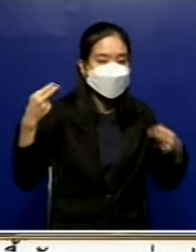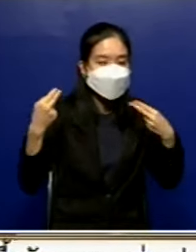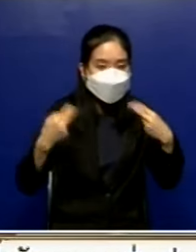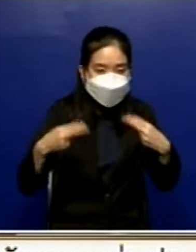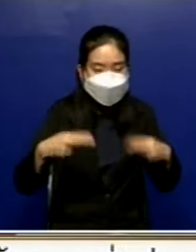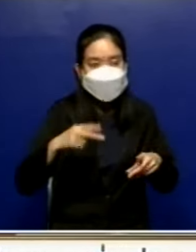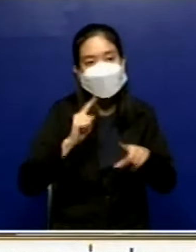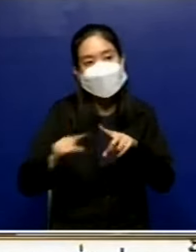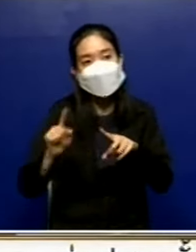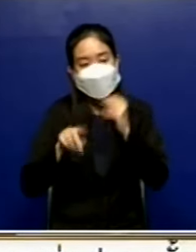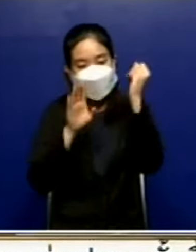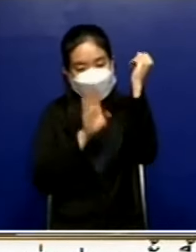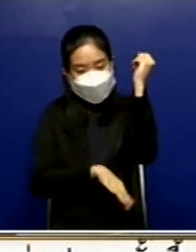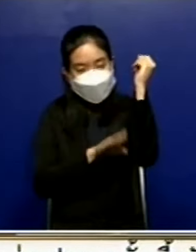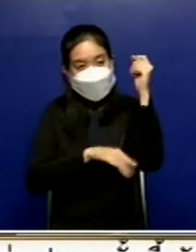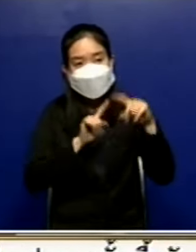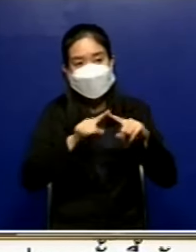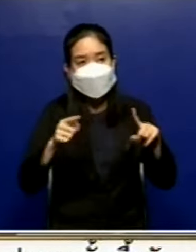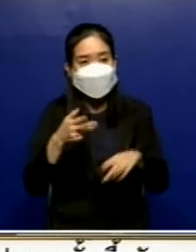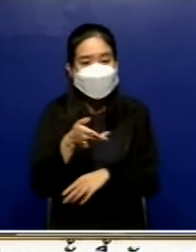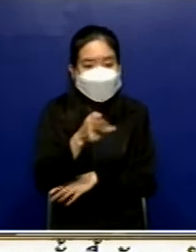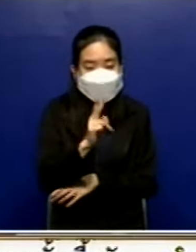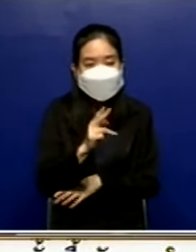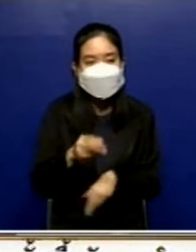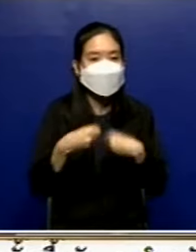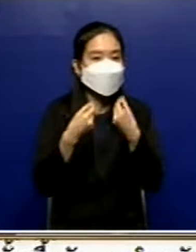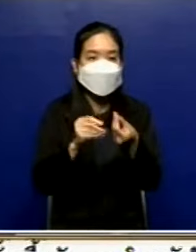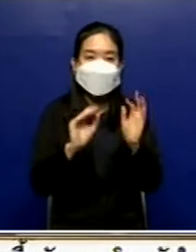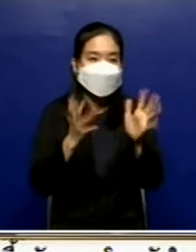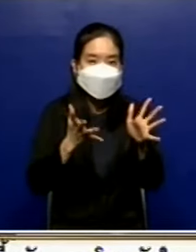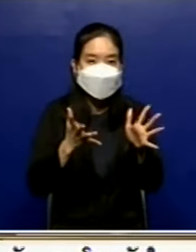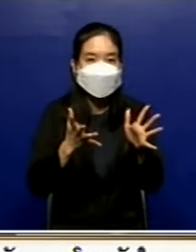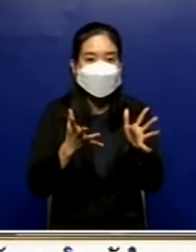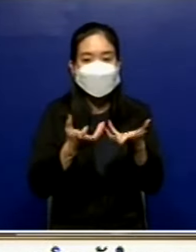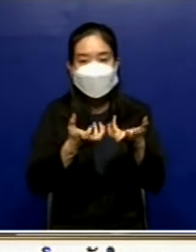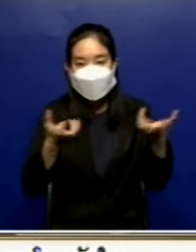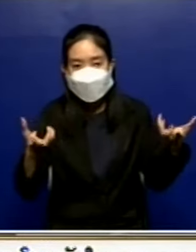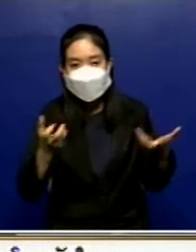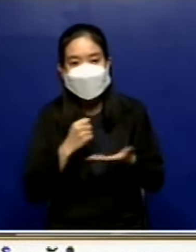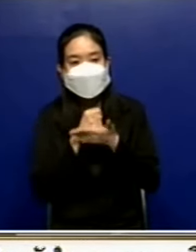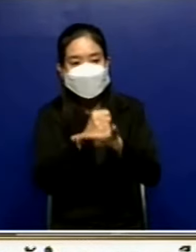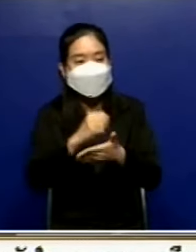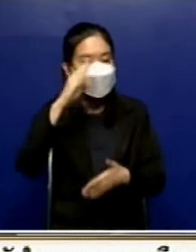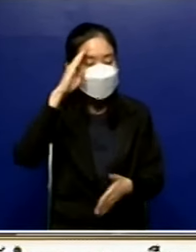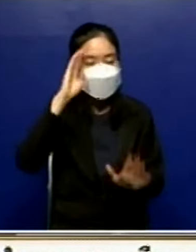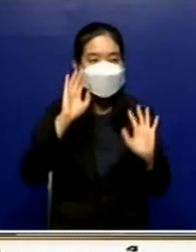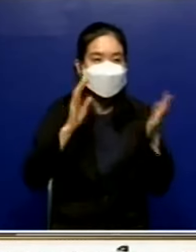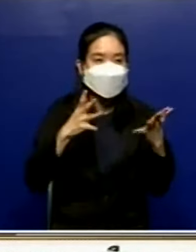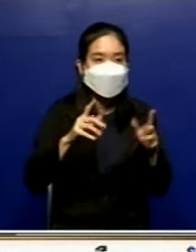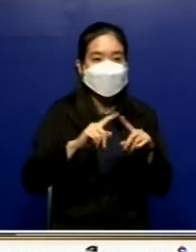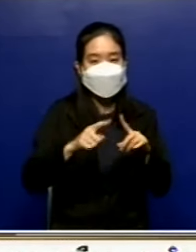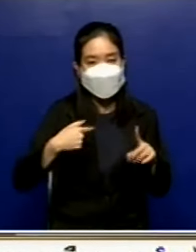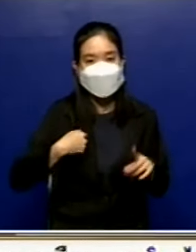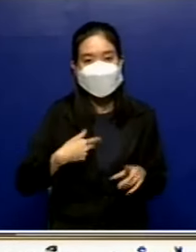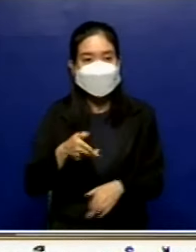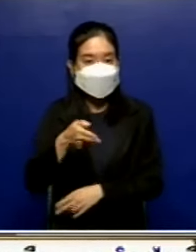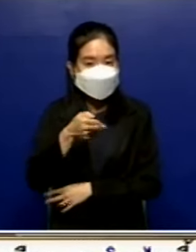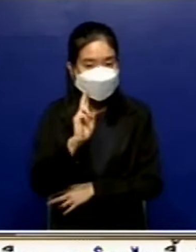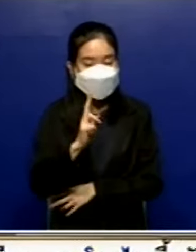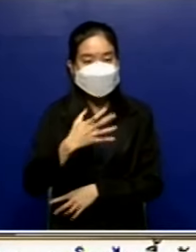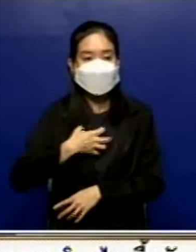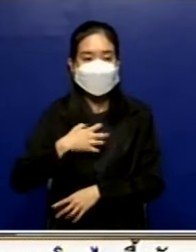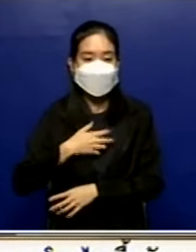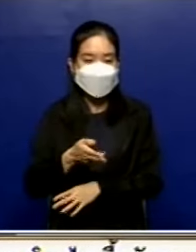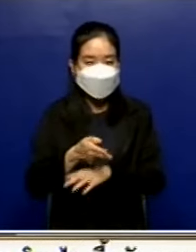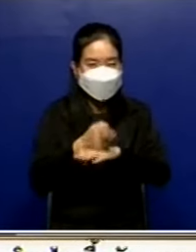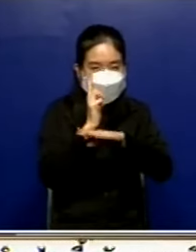โดยที่ไมให้อาวุไปไม่ให้สิงอำนวยความสะดวกต่ ๆ ไป แล้วท่านบอกว่า เดียวทานจะยิปืนใหญ่